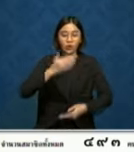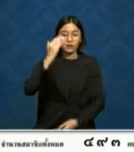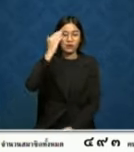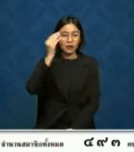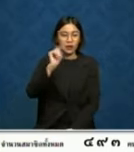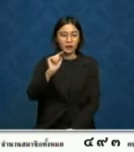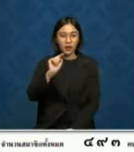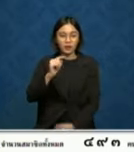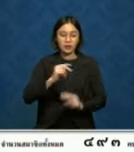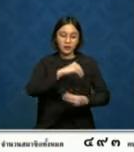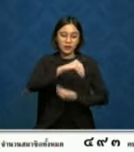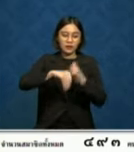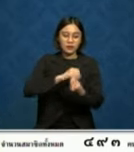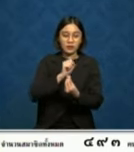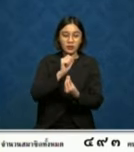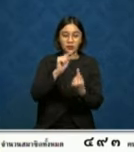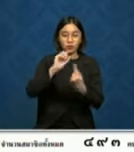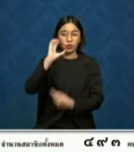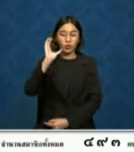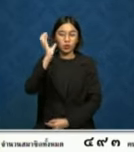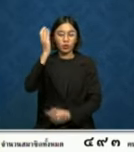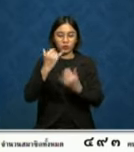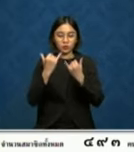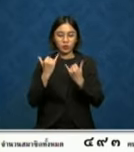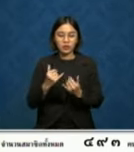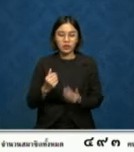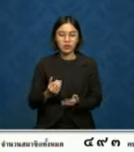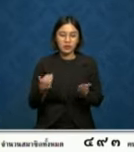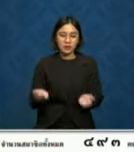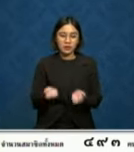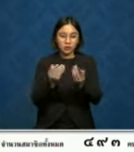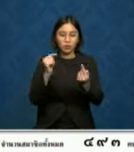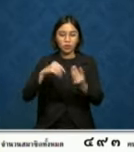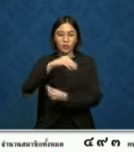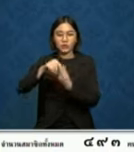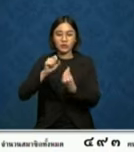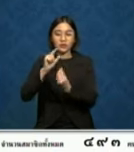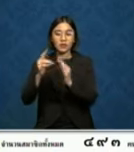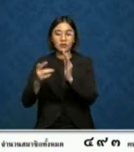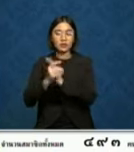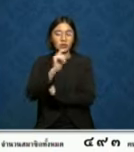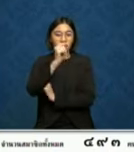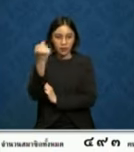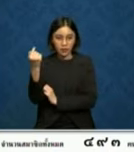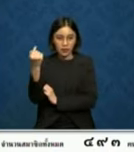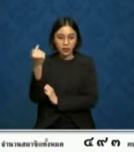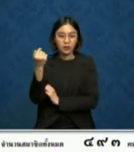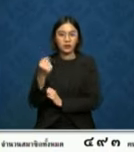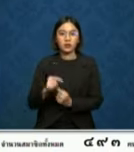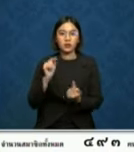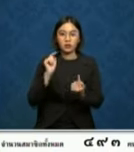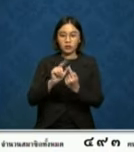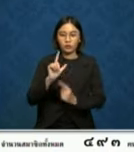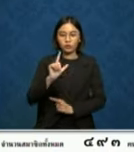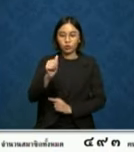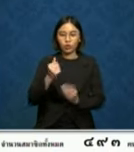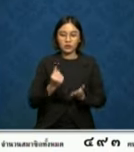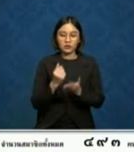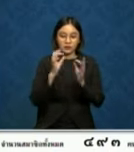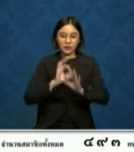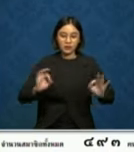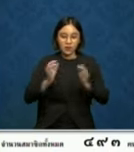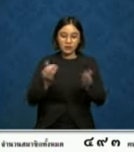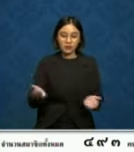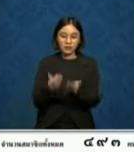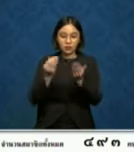ดีว่าเศรษฐกิจในโลกยุคปัจจุบันถูกขับเคลื่อนด้วยเศรษฐกิจดิจิทอลซึ่งจะเป็นแกนหลักในการขับเคลื่อนเศรษฐกิจ